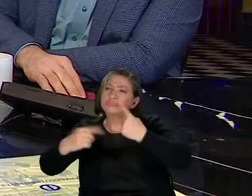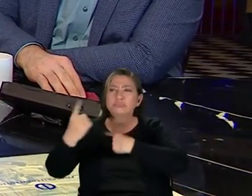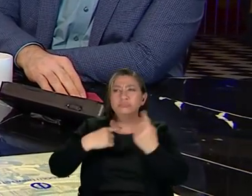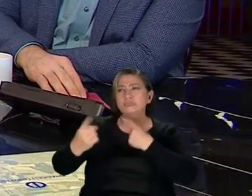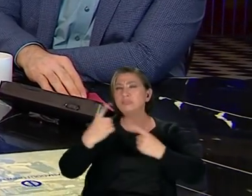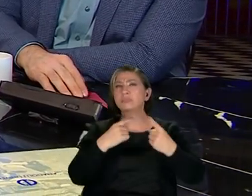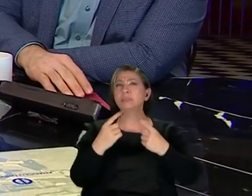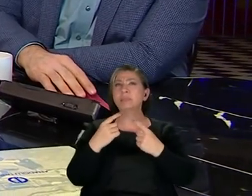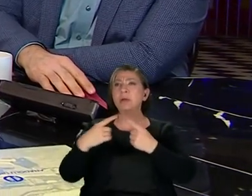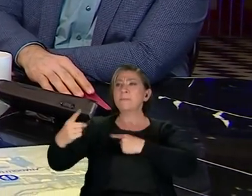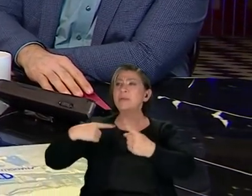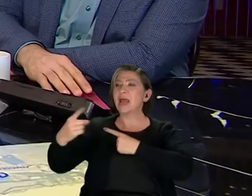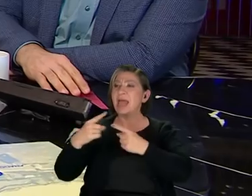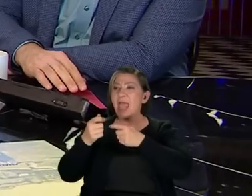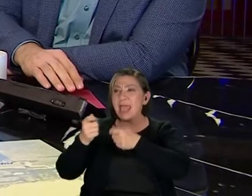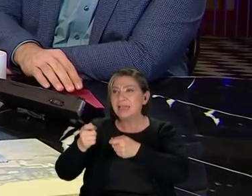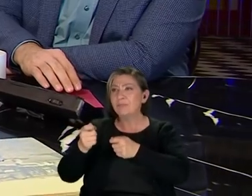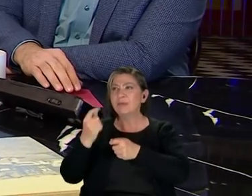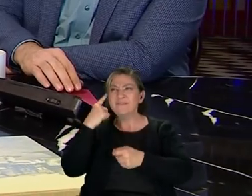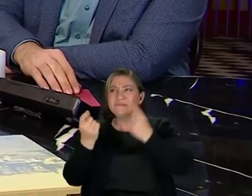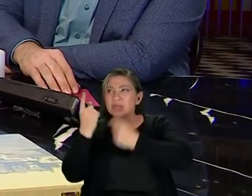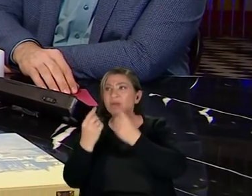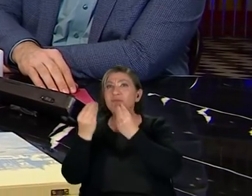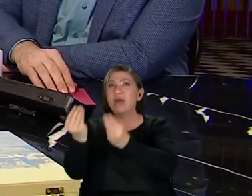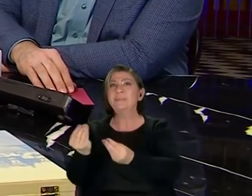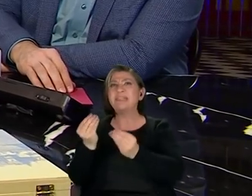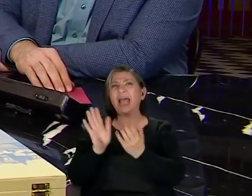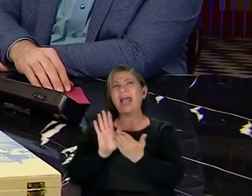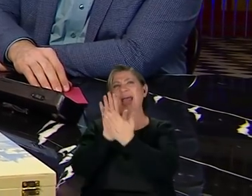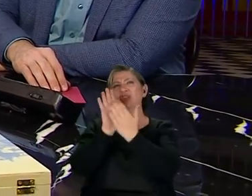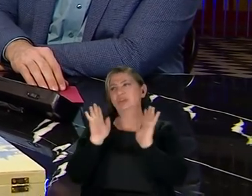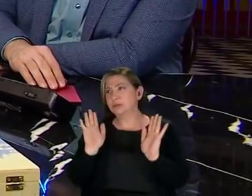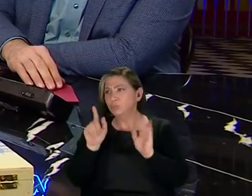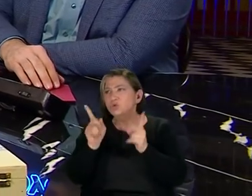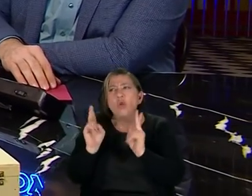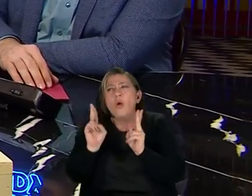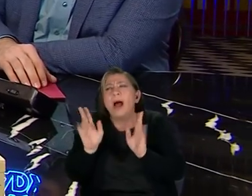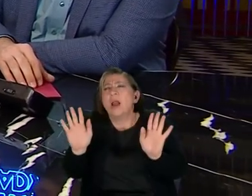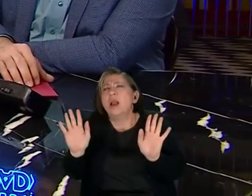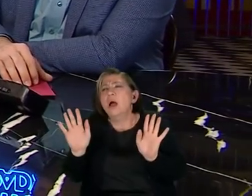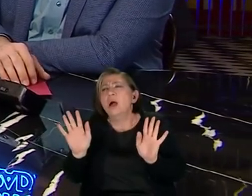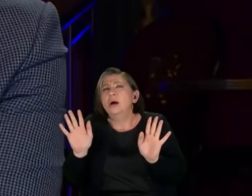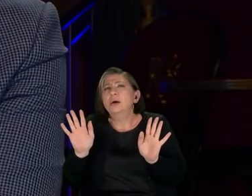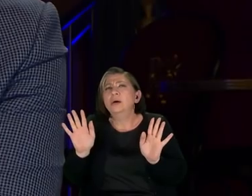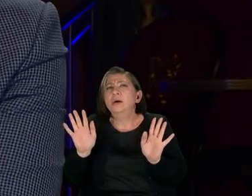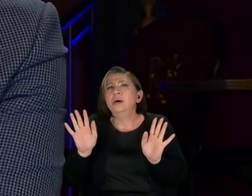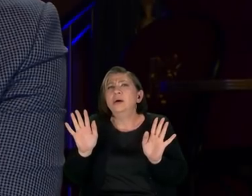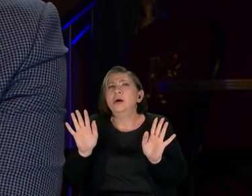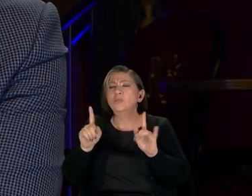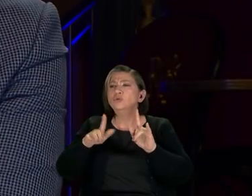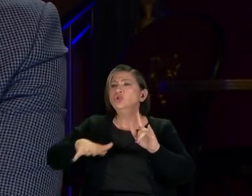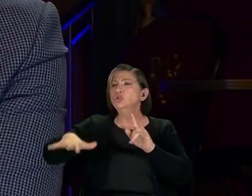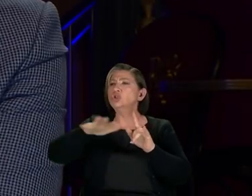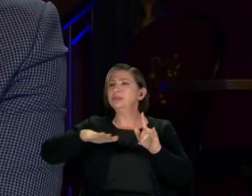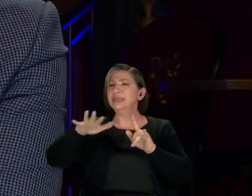birbirlerine eğitim ya da ilham vermesine karşıdır. Bu çok çok normal bir şey. Yani bu